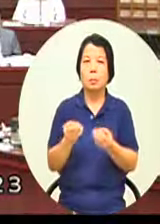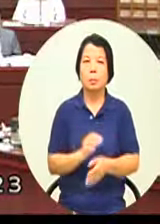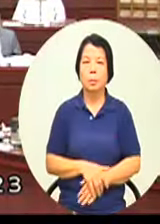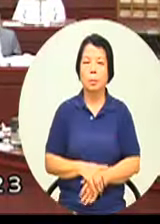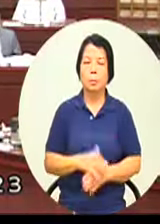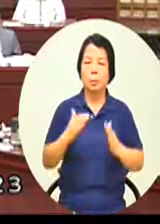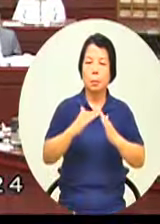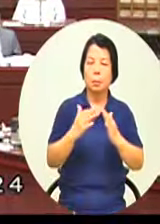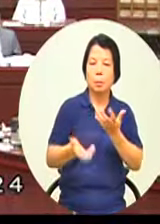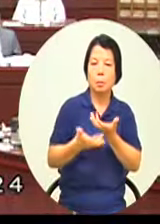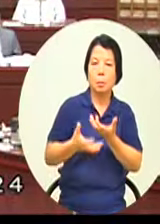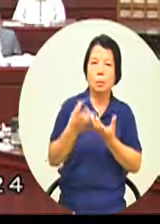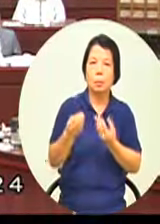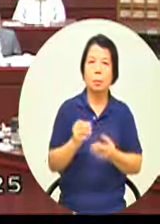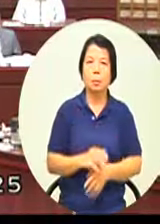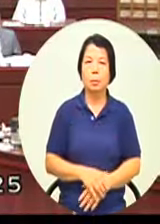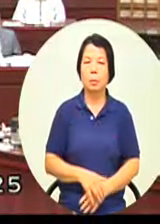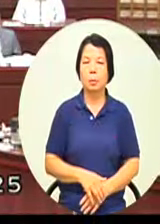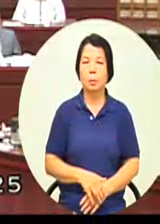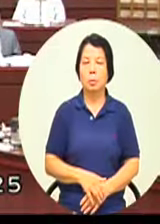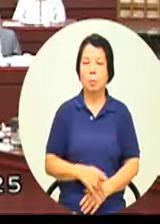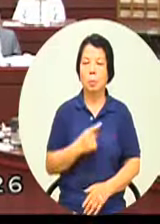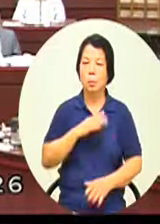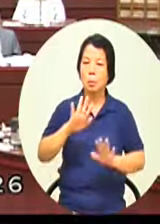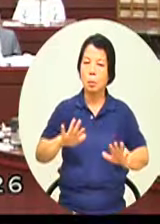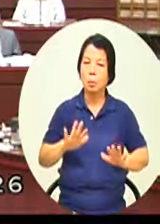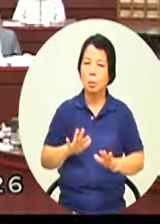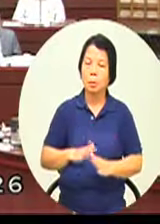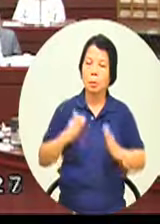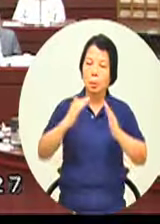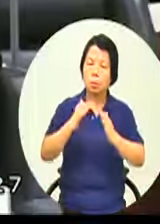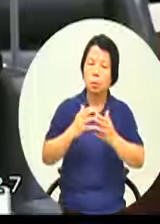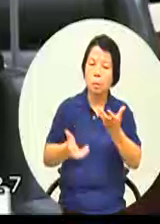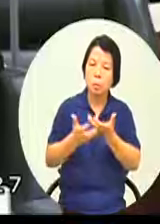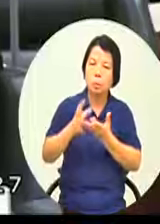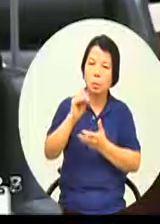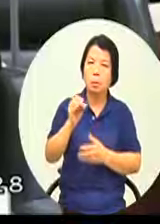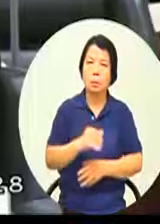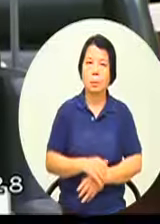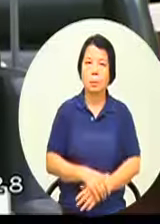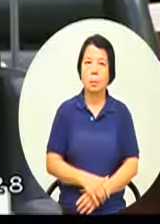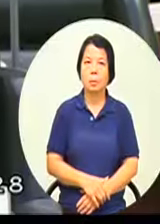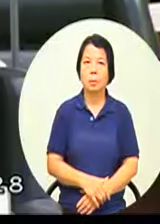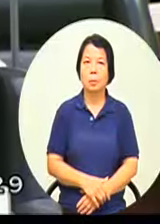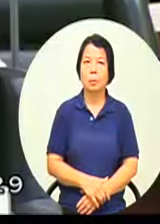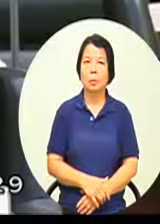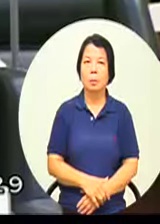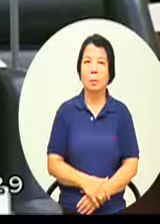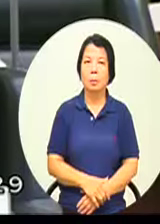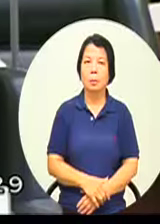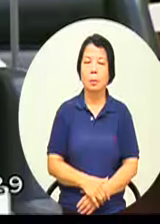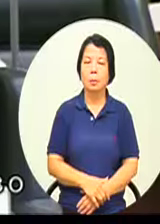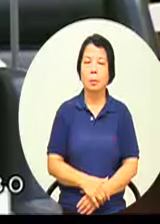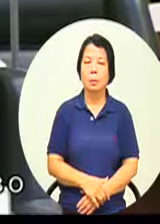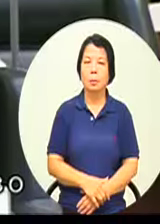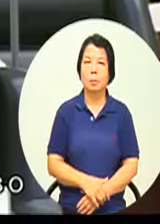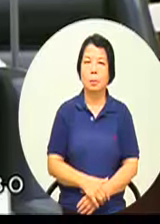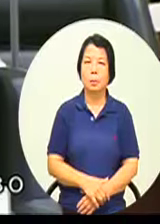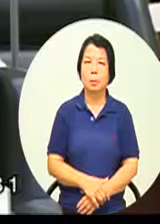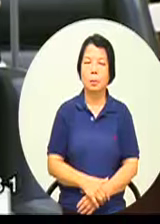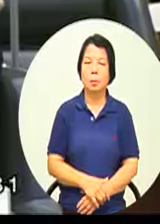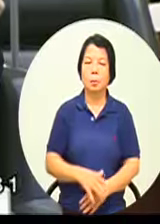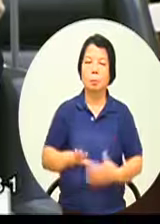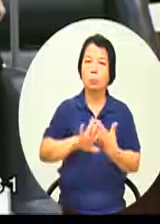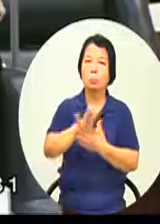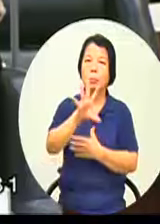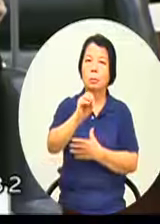厝里嘛拢无煮啊？ 有啊。 啊，我问讲恁厝里有人有煮无？ 煮哦，我以为讲家己啦。啊、我以为是自己 的、啊、其他的